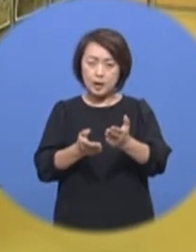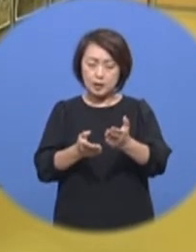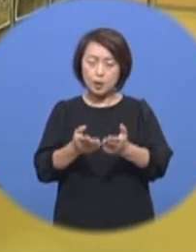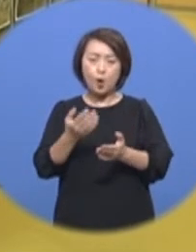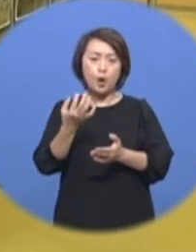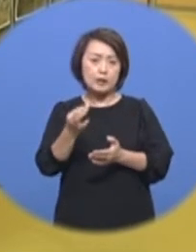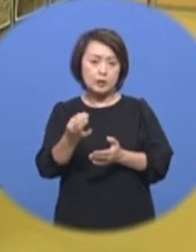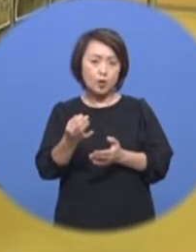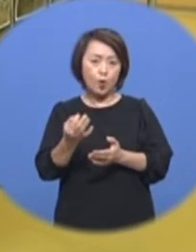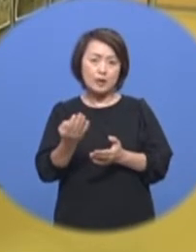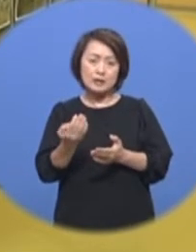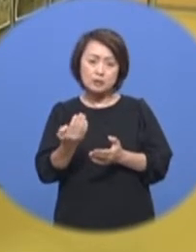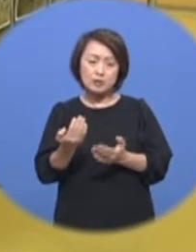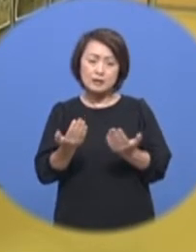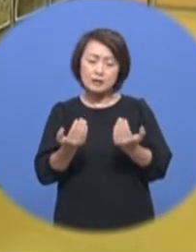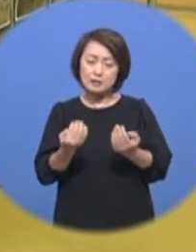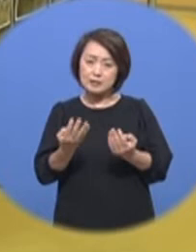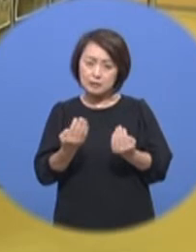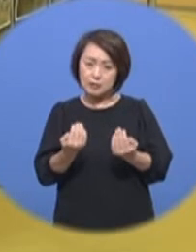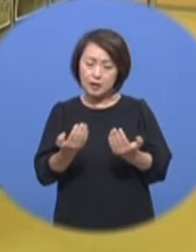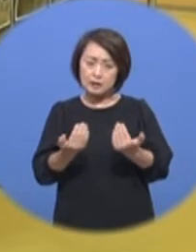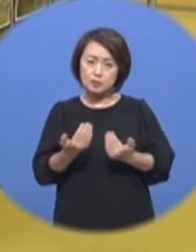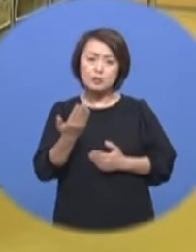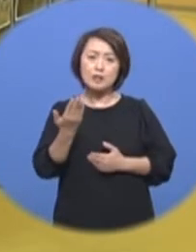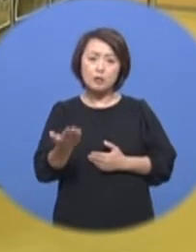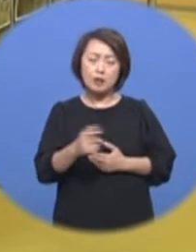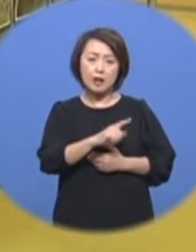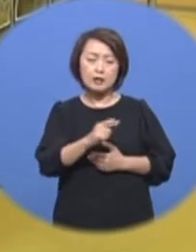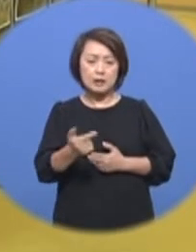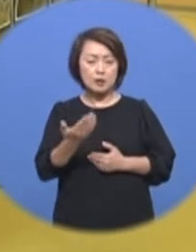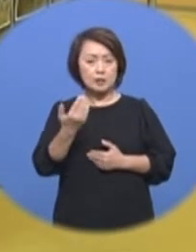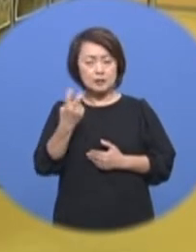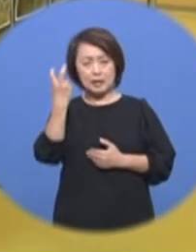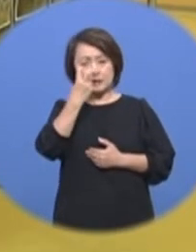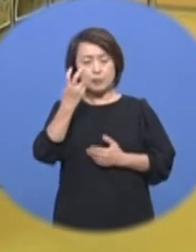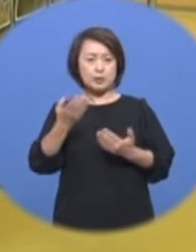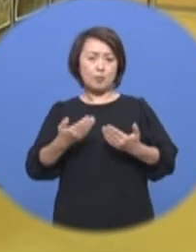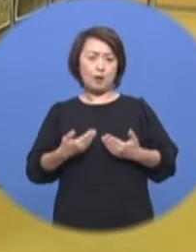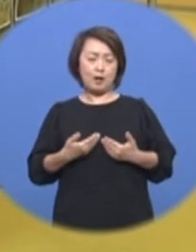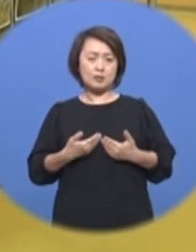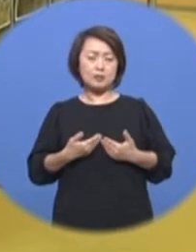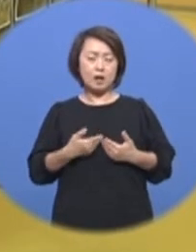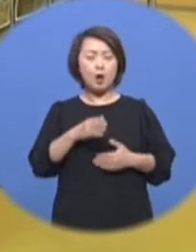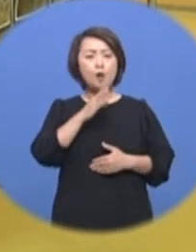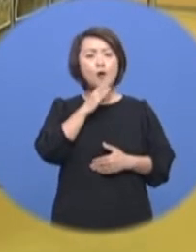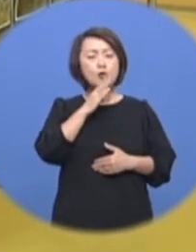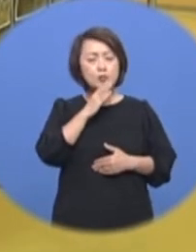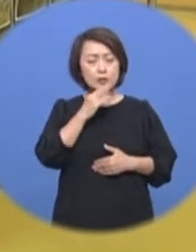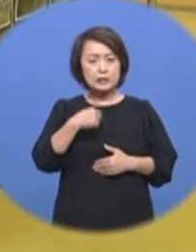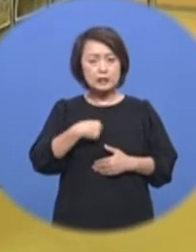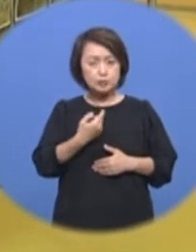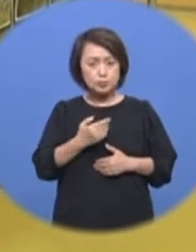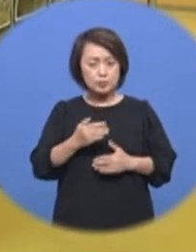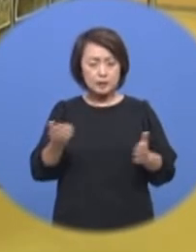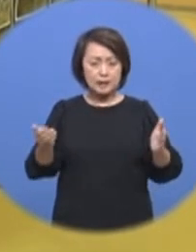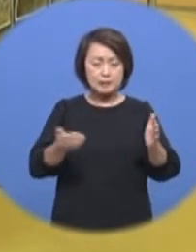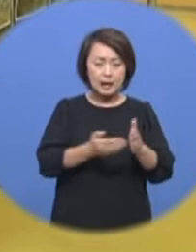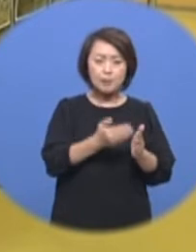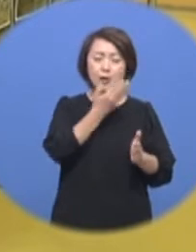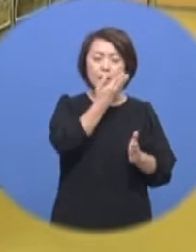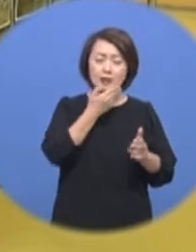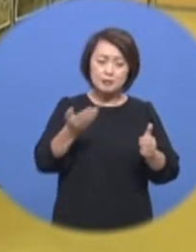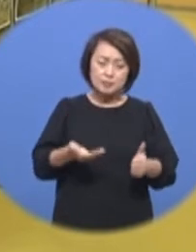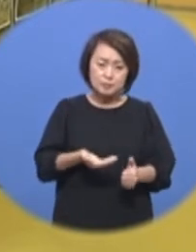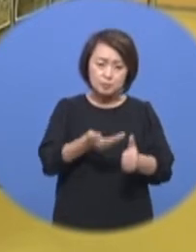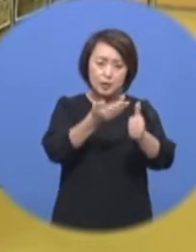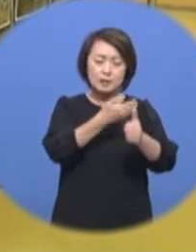用がどれぐらいかかるのかといったことについて事前によく調べていただきまして、本当に最後まで大切に飼うことができるのか